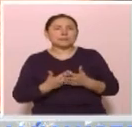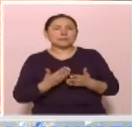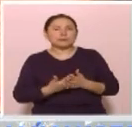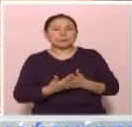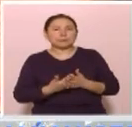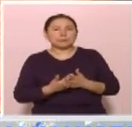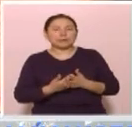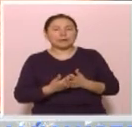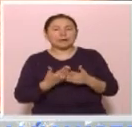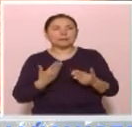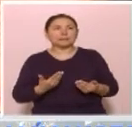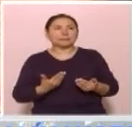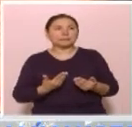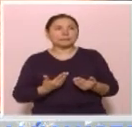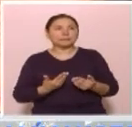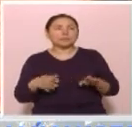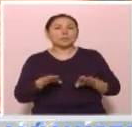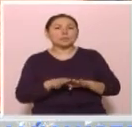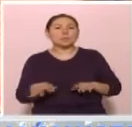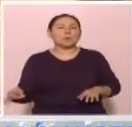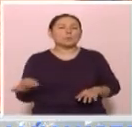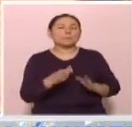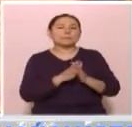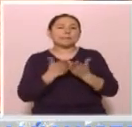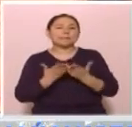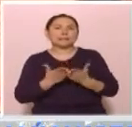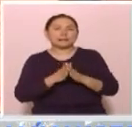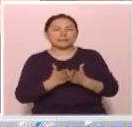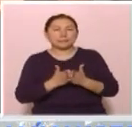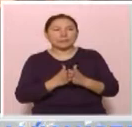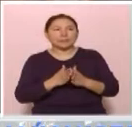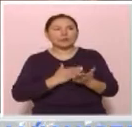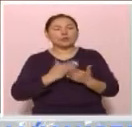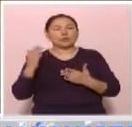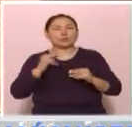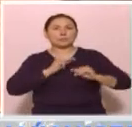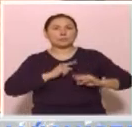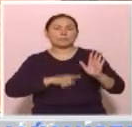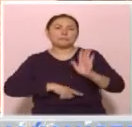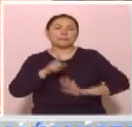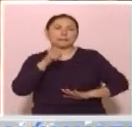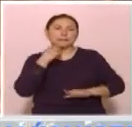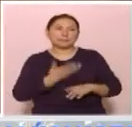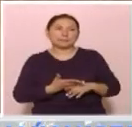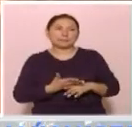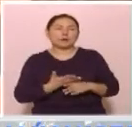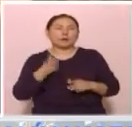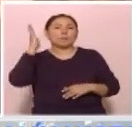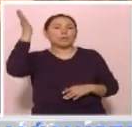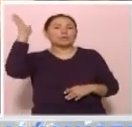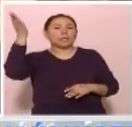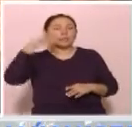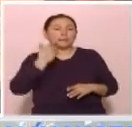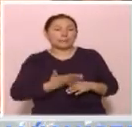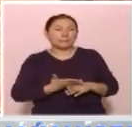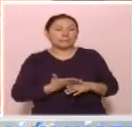қатар осы облыстық кітапханада жоба өз жұмысын бастады. Болашақта